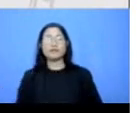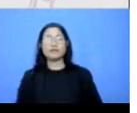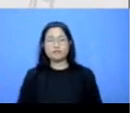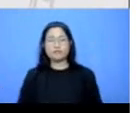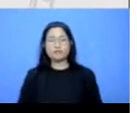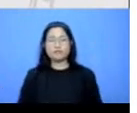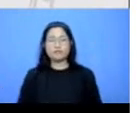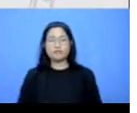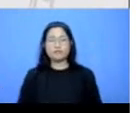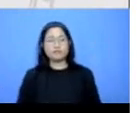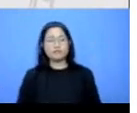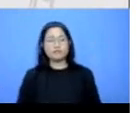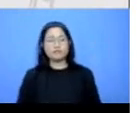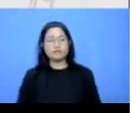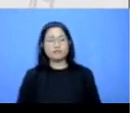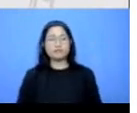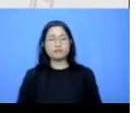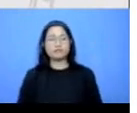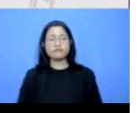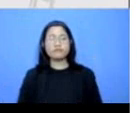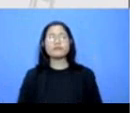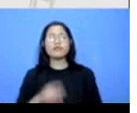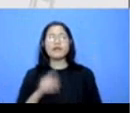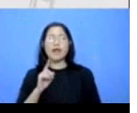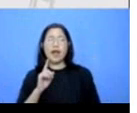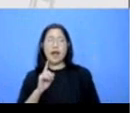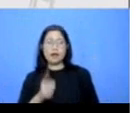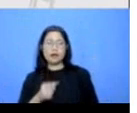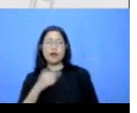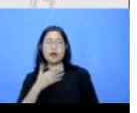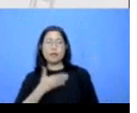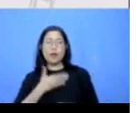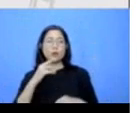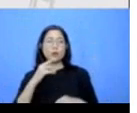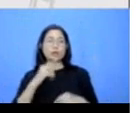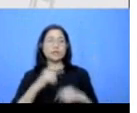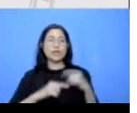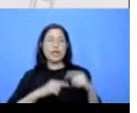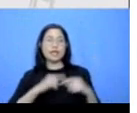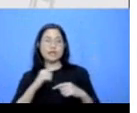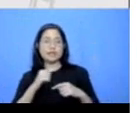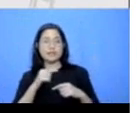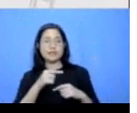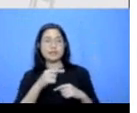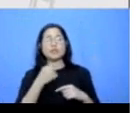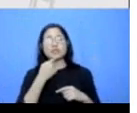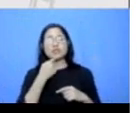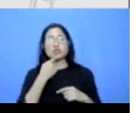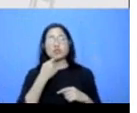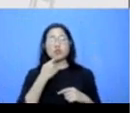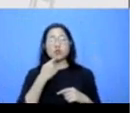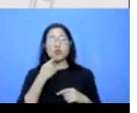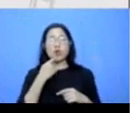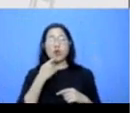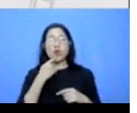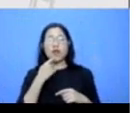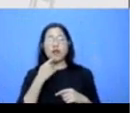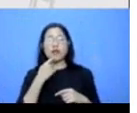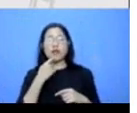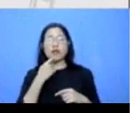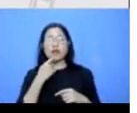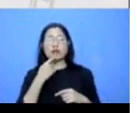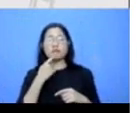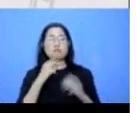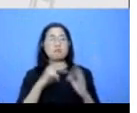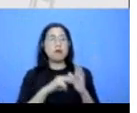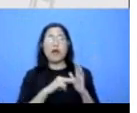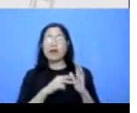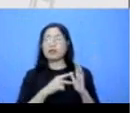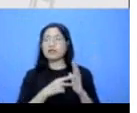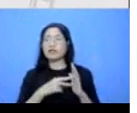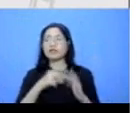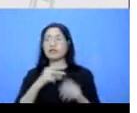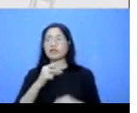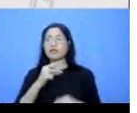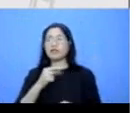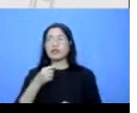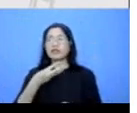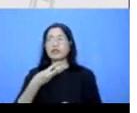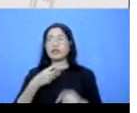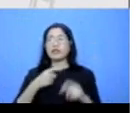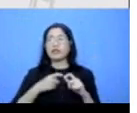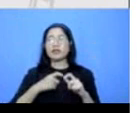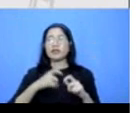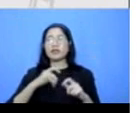Saya akan ambil sebuah penjelasan tentang resiliensi. Di